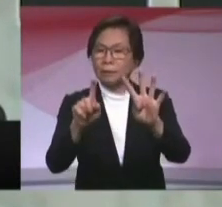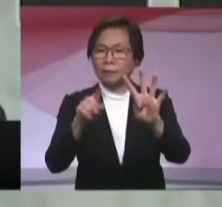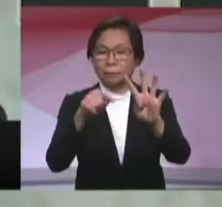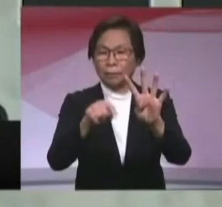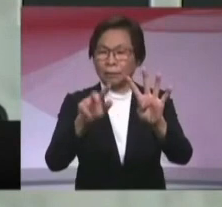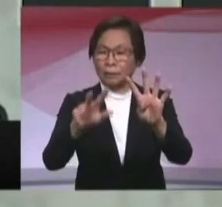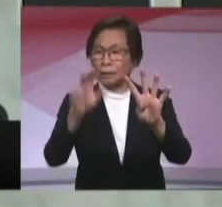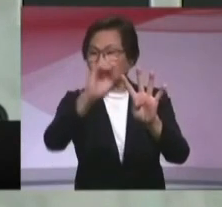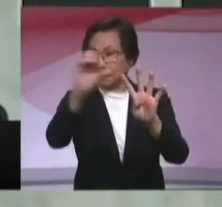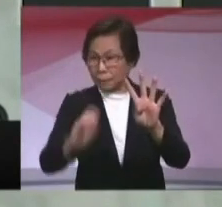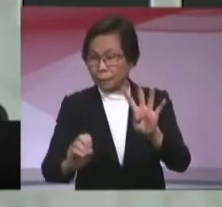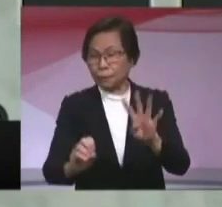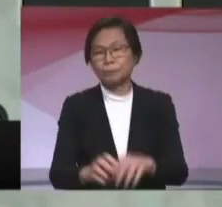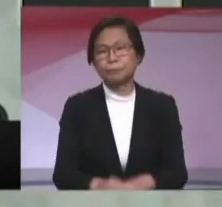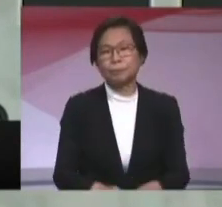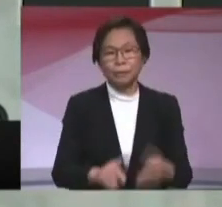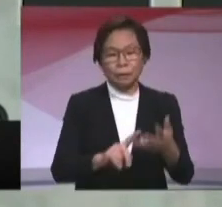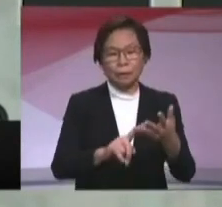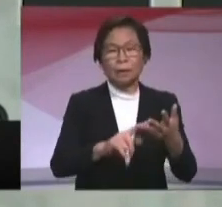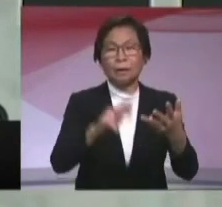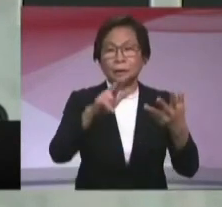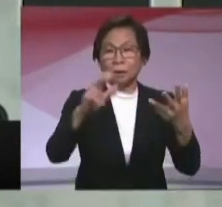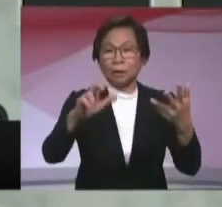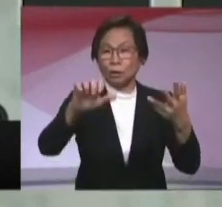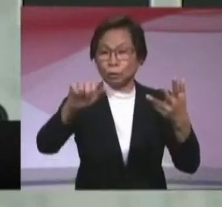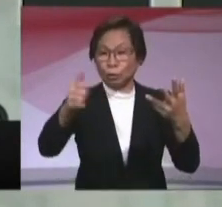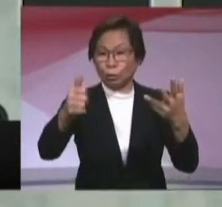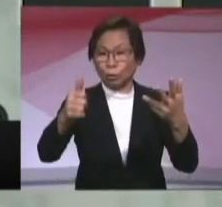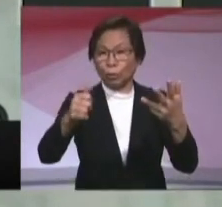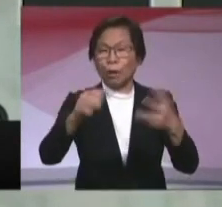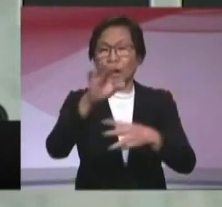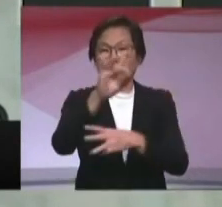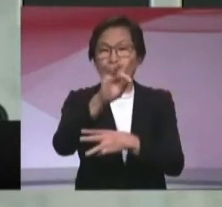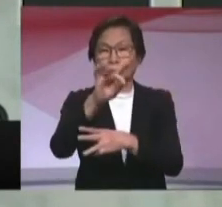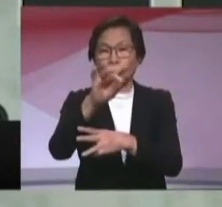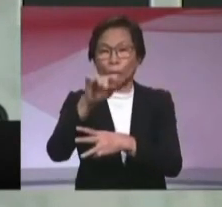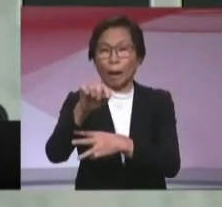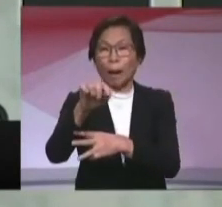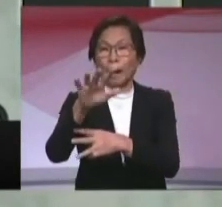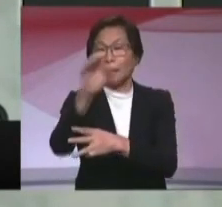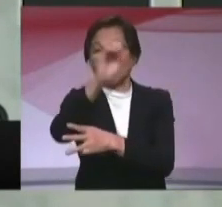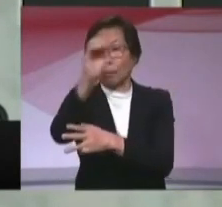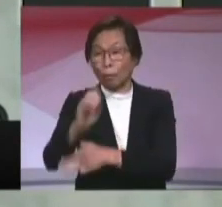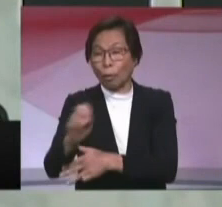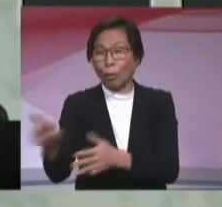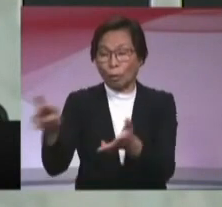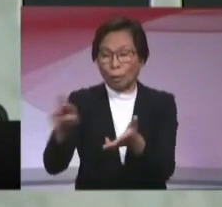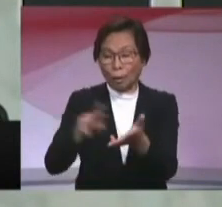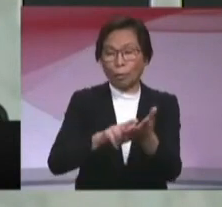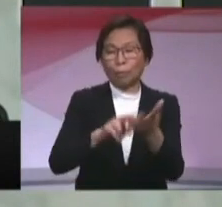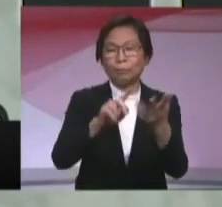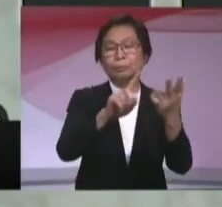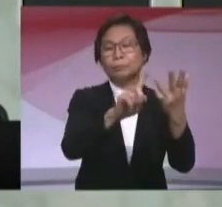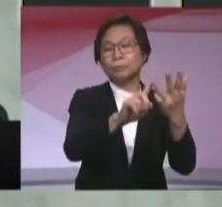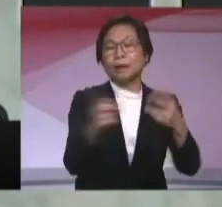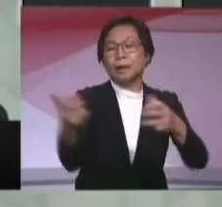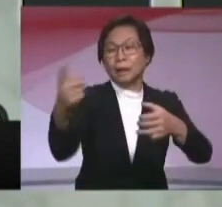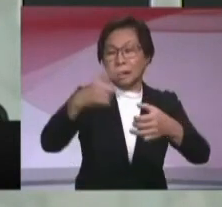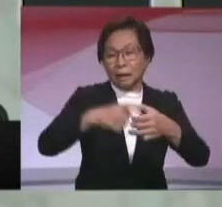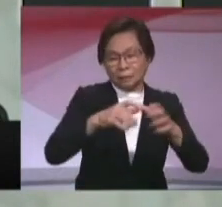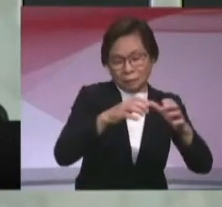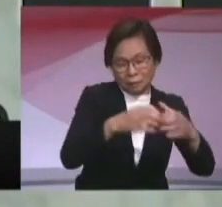14.3%. Sebanyak 310 kes iaitu 8.5% yang dilaporkan pula adalah berkaitan